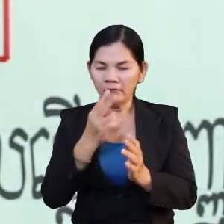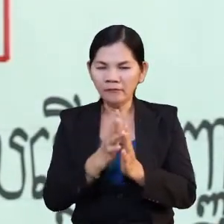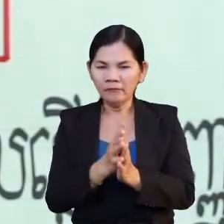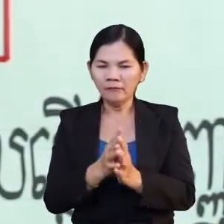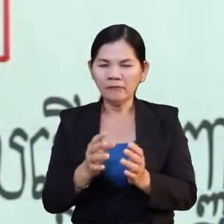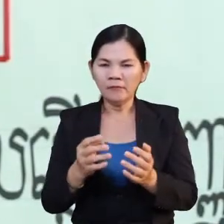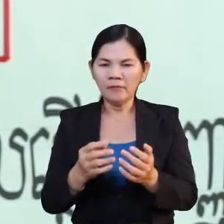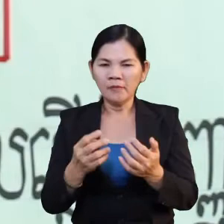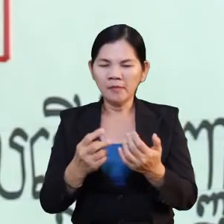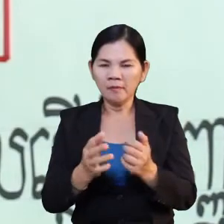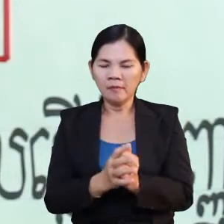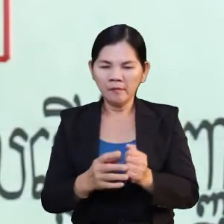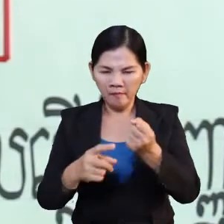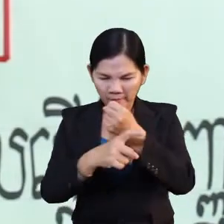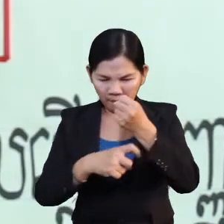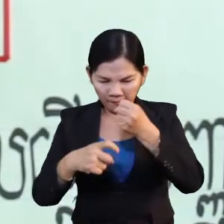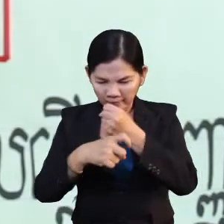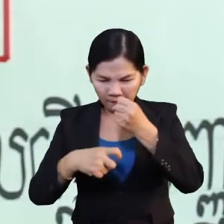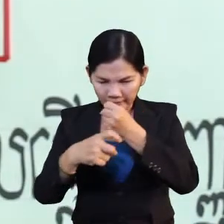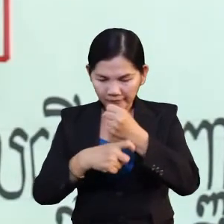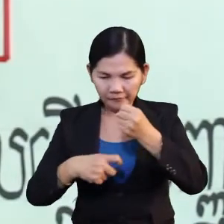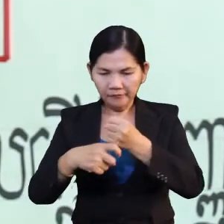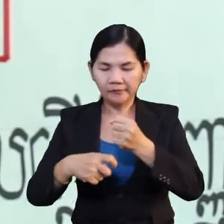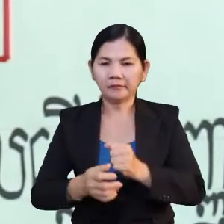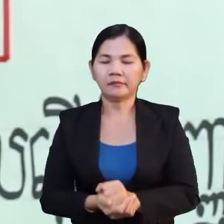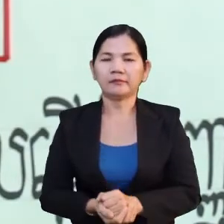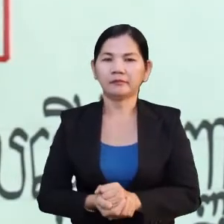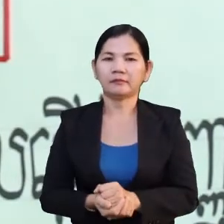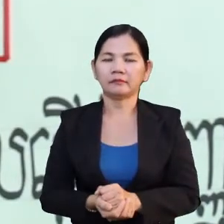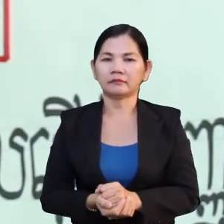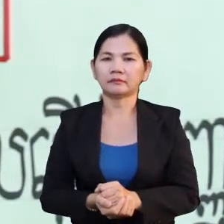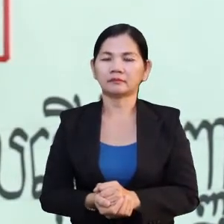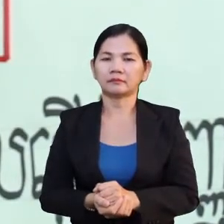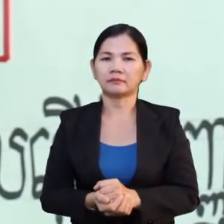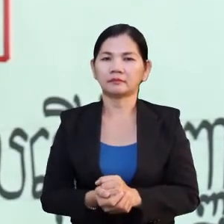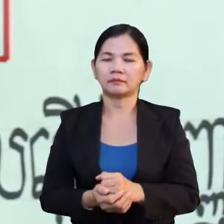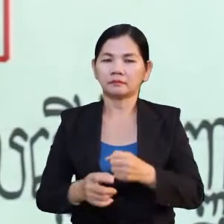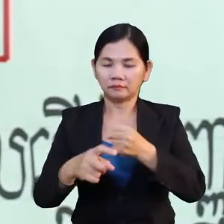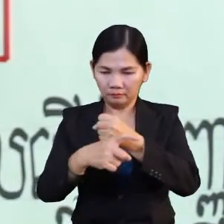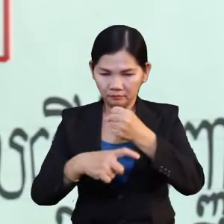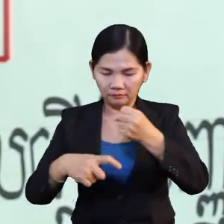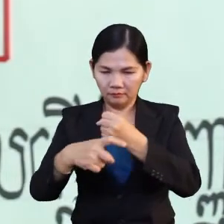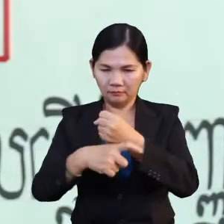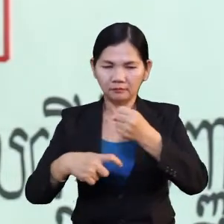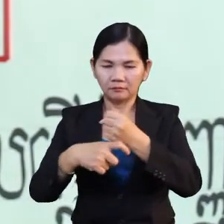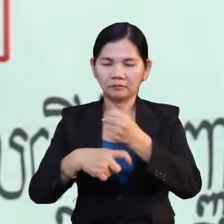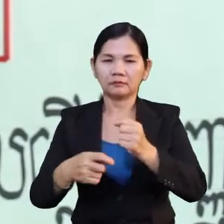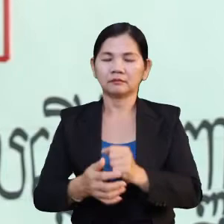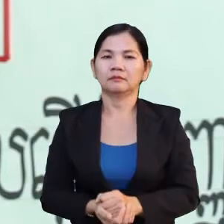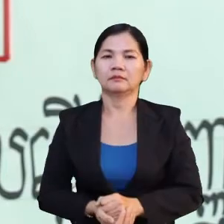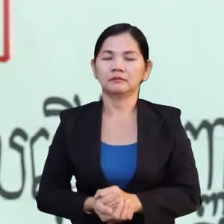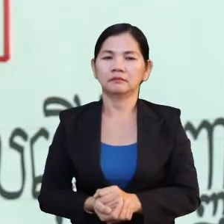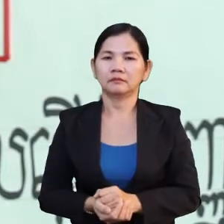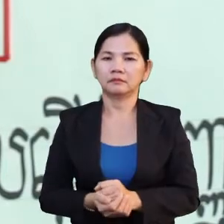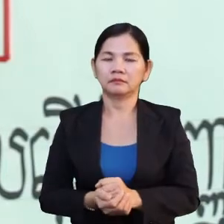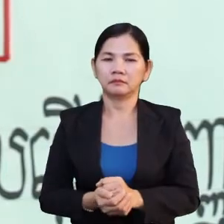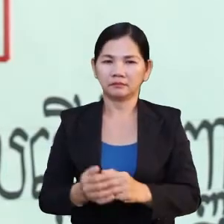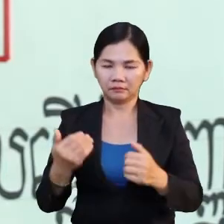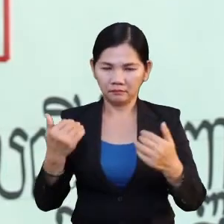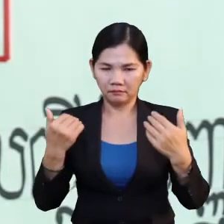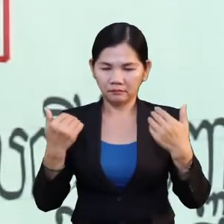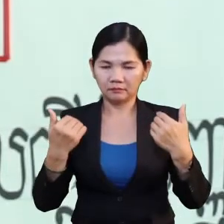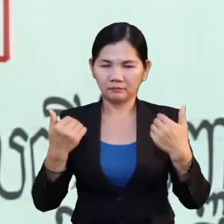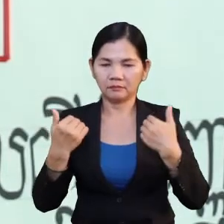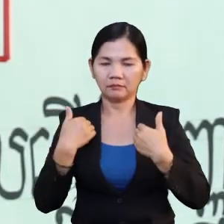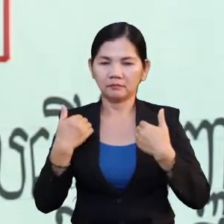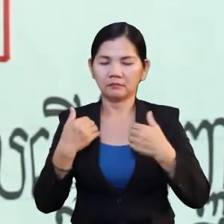ញាចរគឺពណ៌យ៉ាងម៉េចដែរកូនចាគឺពណ៌បៃតងចាអញ្ចឹងបើពណ៌បៃត